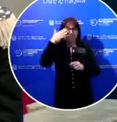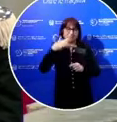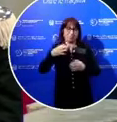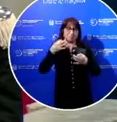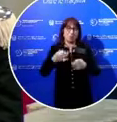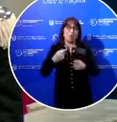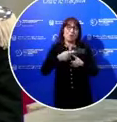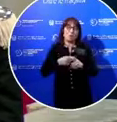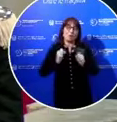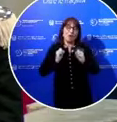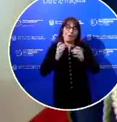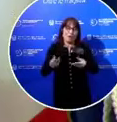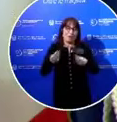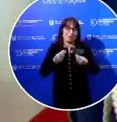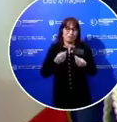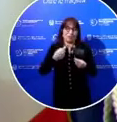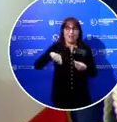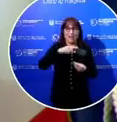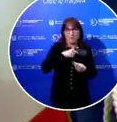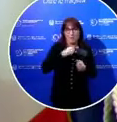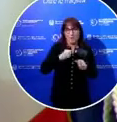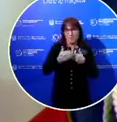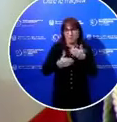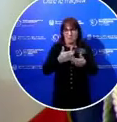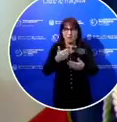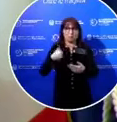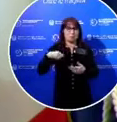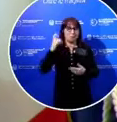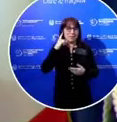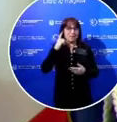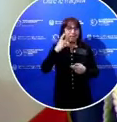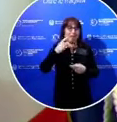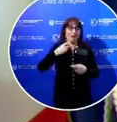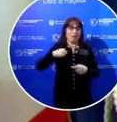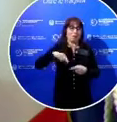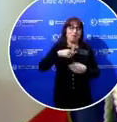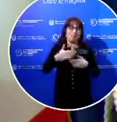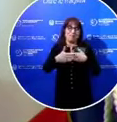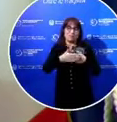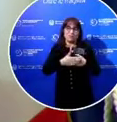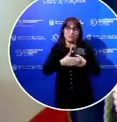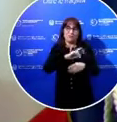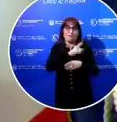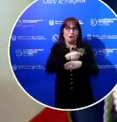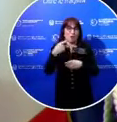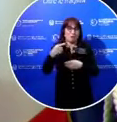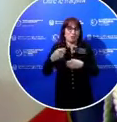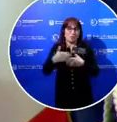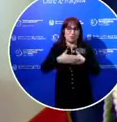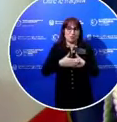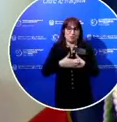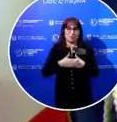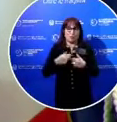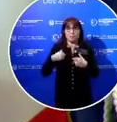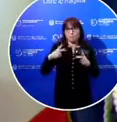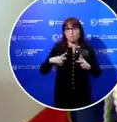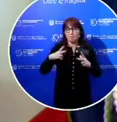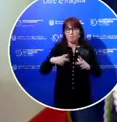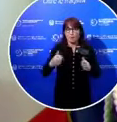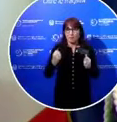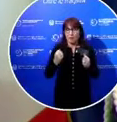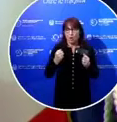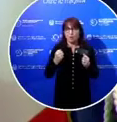che ci ha voluto rivolgere. Sentiamo la sua forza e la sua ideale vicinanza in questo momento. Auspico fortemente